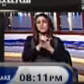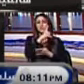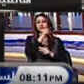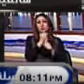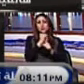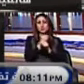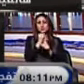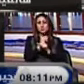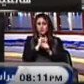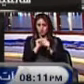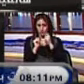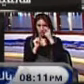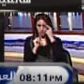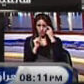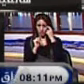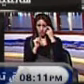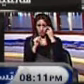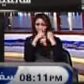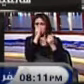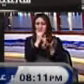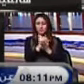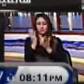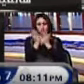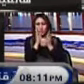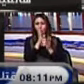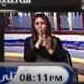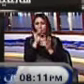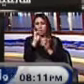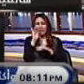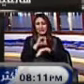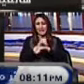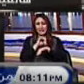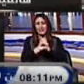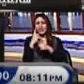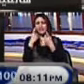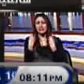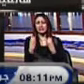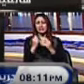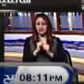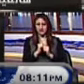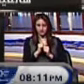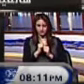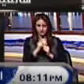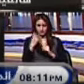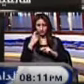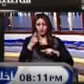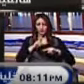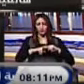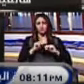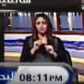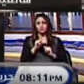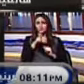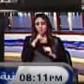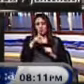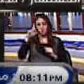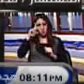باتخاذ اجراءات النظر في امر حبسه. نعم. سيادتك هناك مصادر نقلت تصريحات عن معالي النائب العام بتقول ان